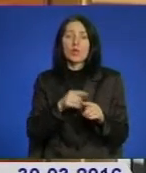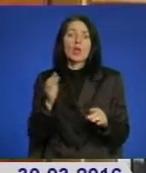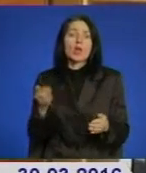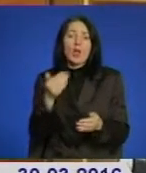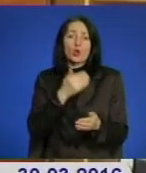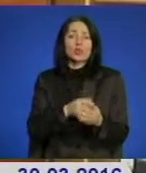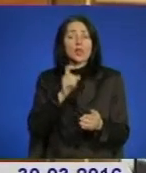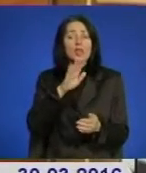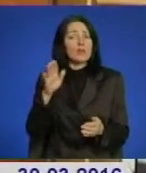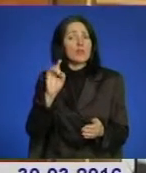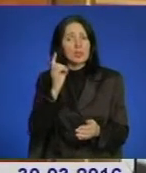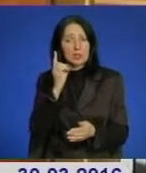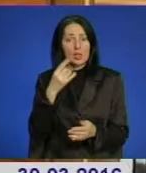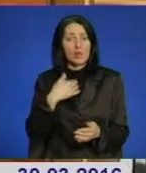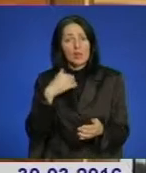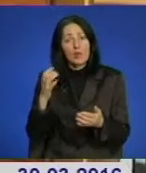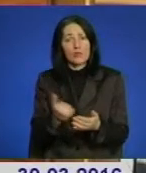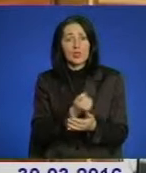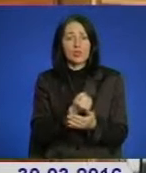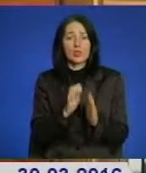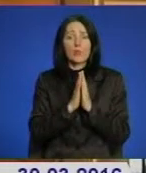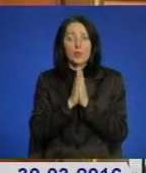спині, вони ще надіялися, що дитина виживе.